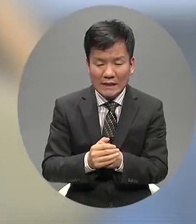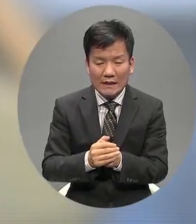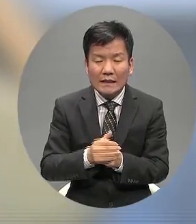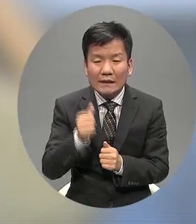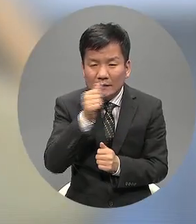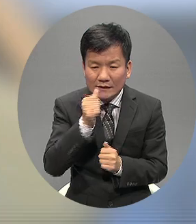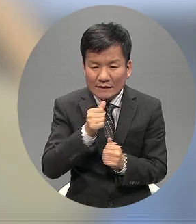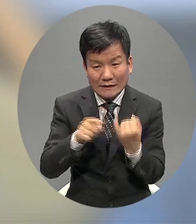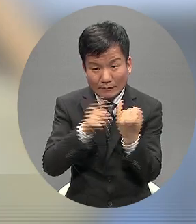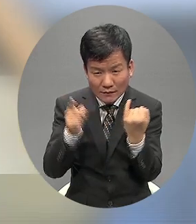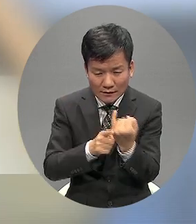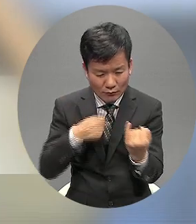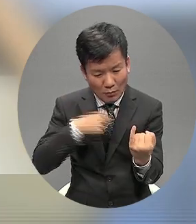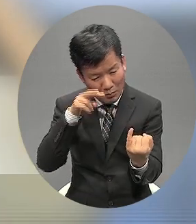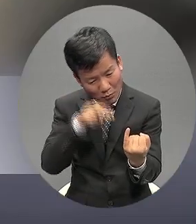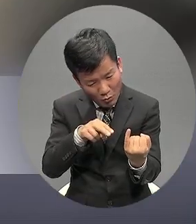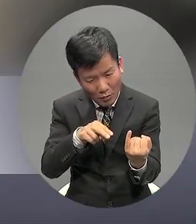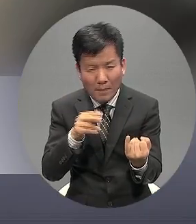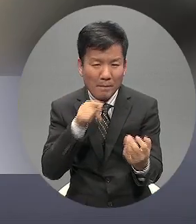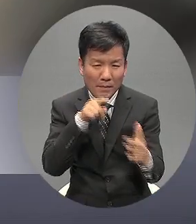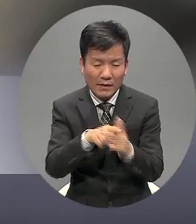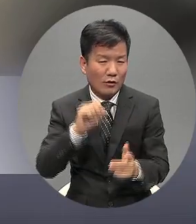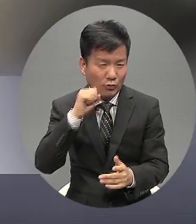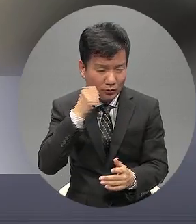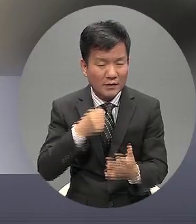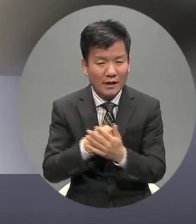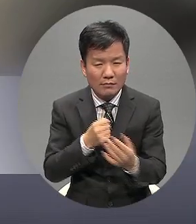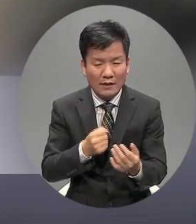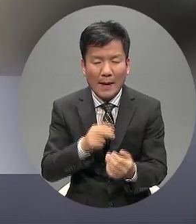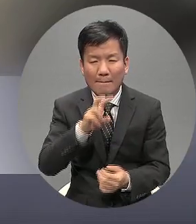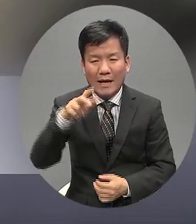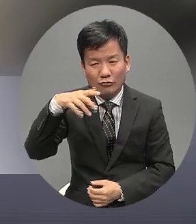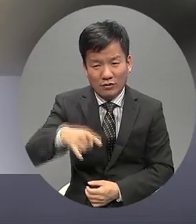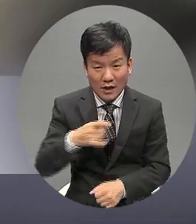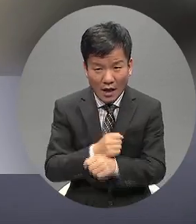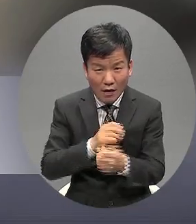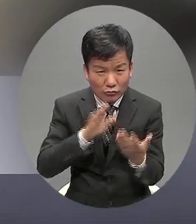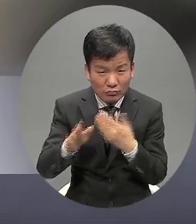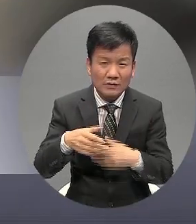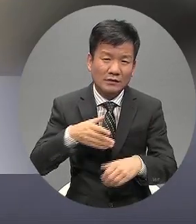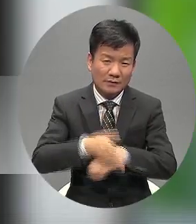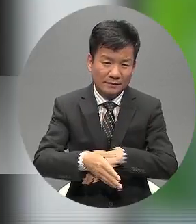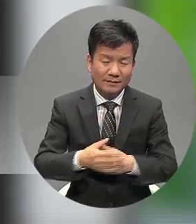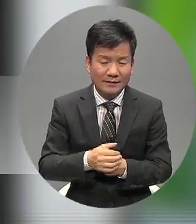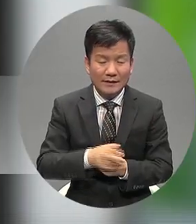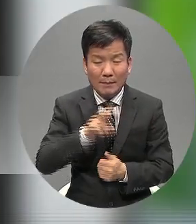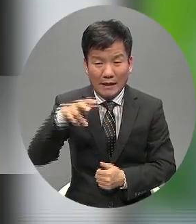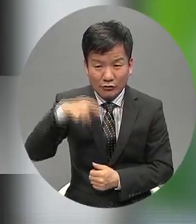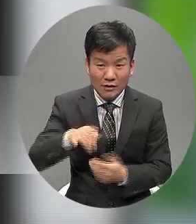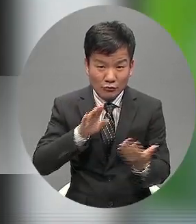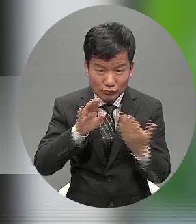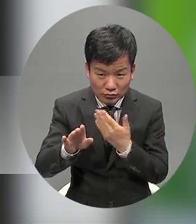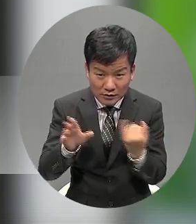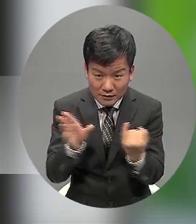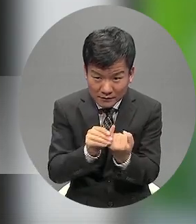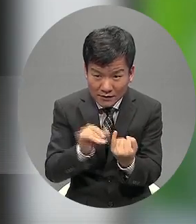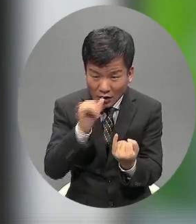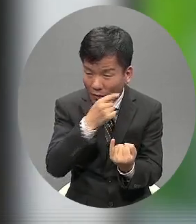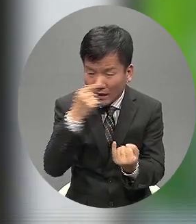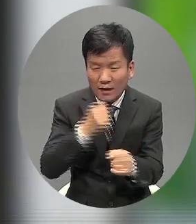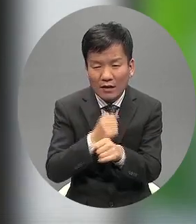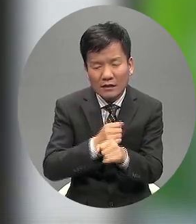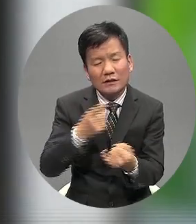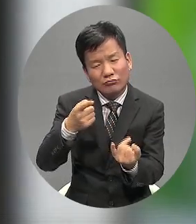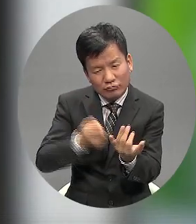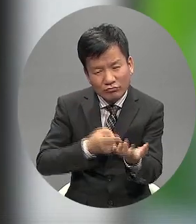임신 여부를 육안으로 알긴 어려워 먼저 마취를 할 수밖에 없다고 말합니다. 또 마취를 한 뒤 임신 사실을 알게 되더라도